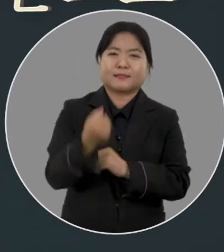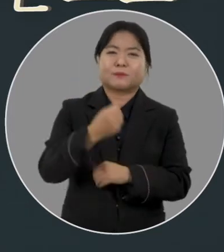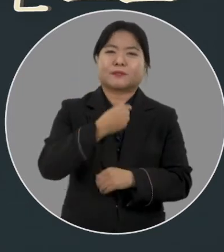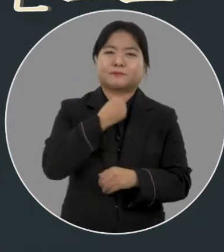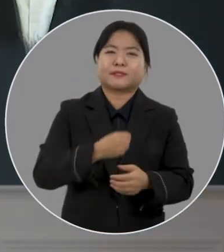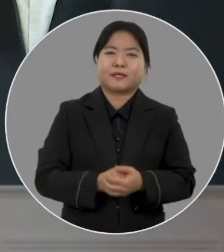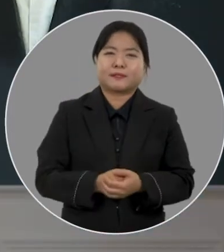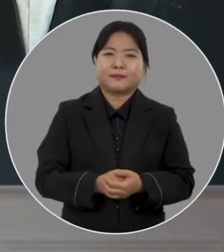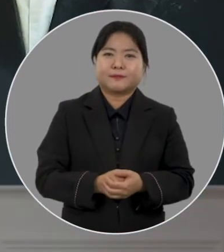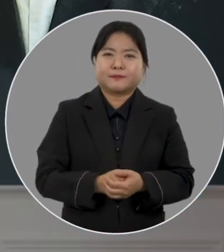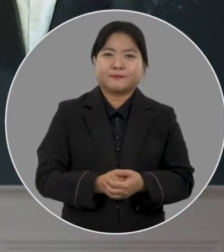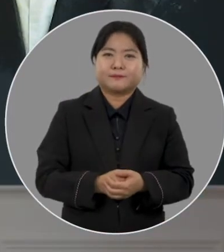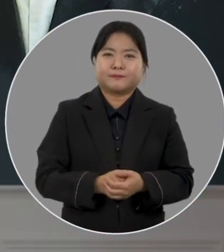가져보겠습니다.